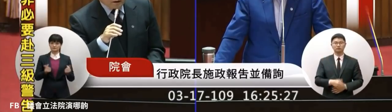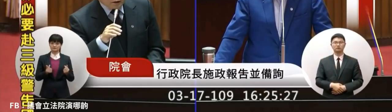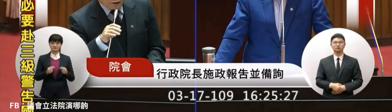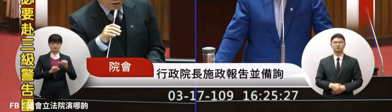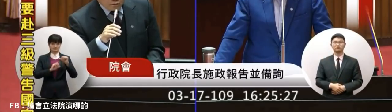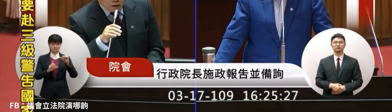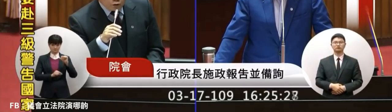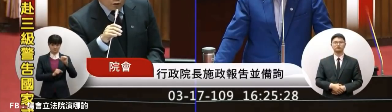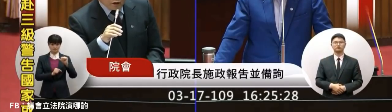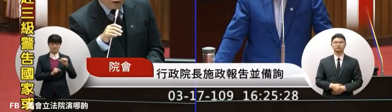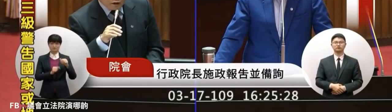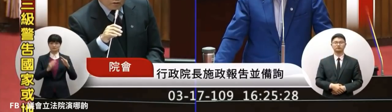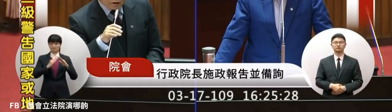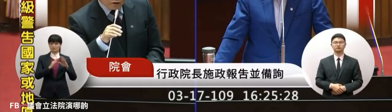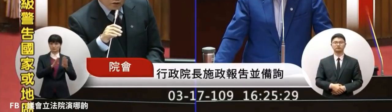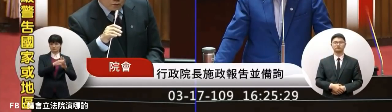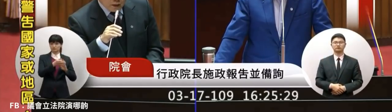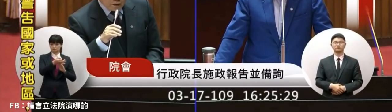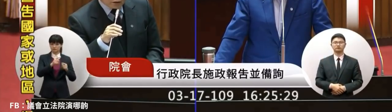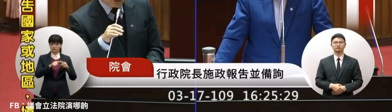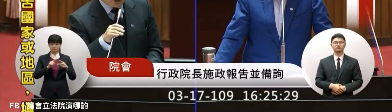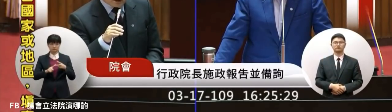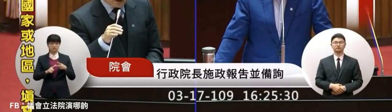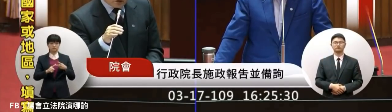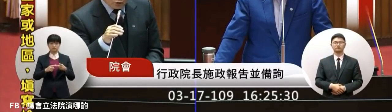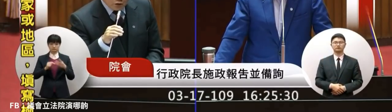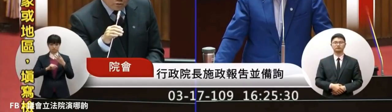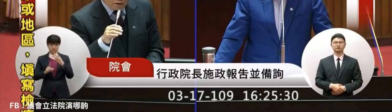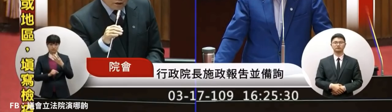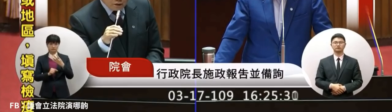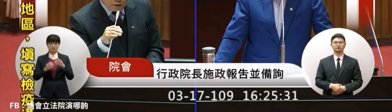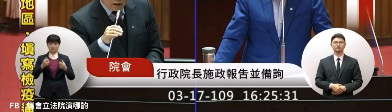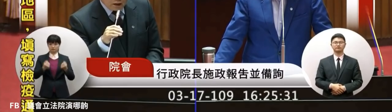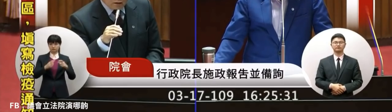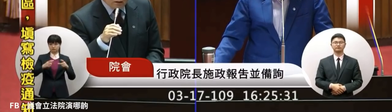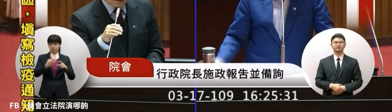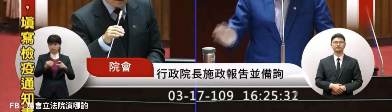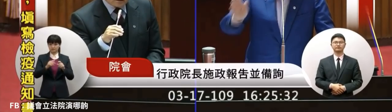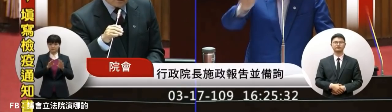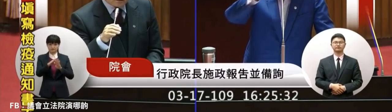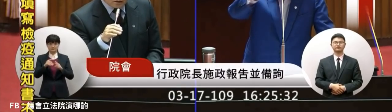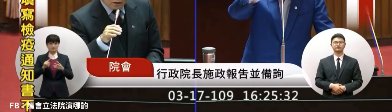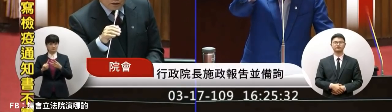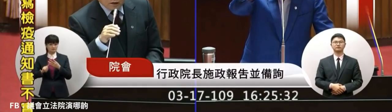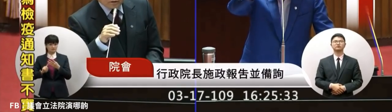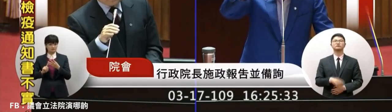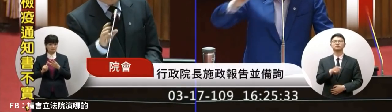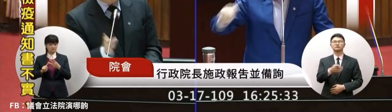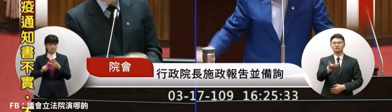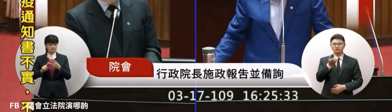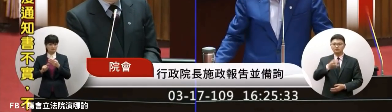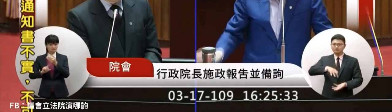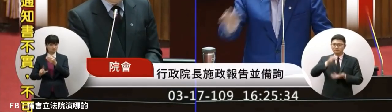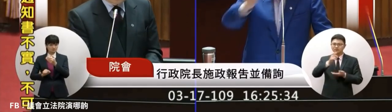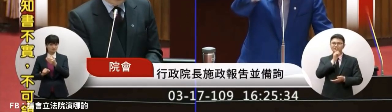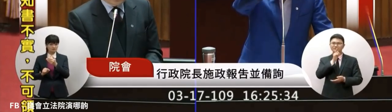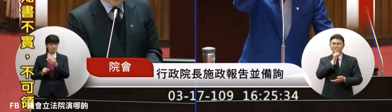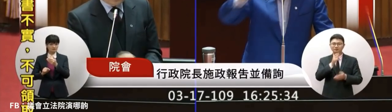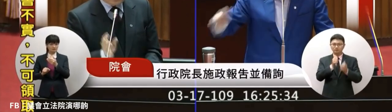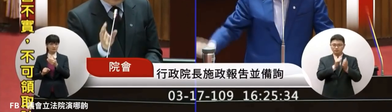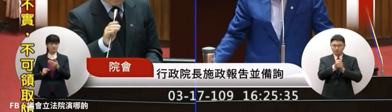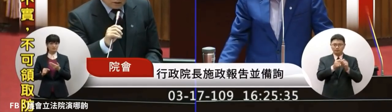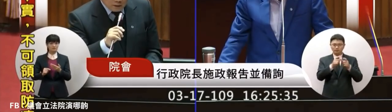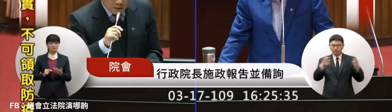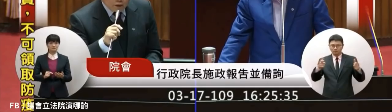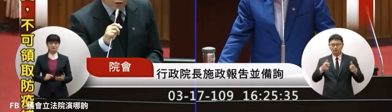五月份要缴的房屋税、四月份的使用牌照税跟九月份的地价 就是你所提到的那些税，也一次